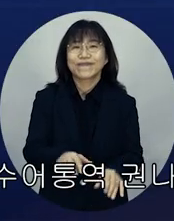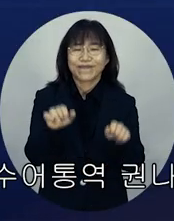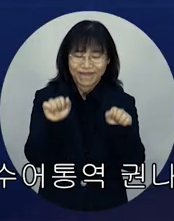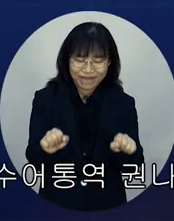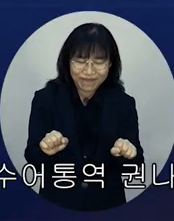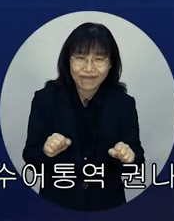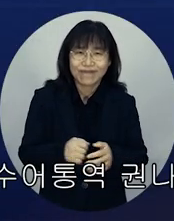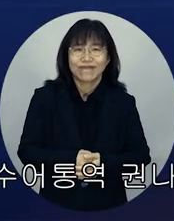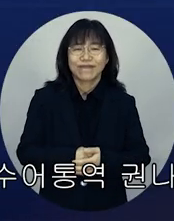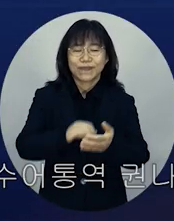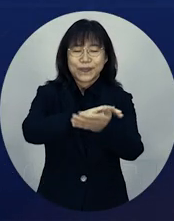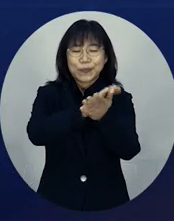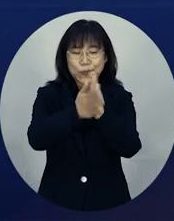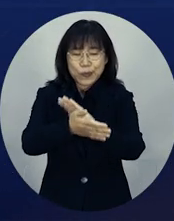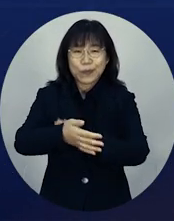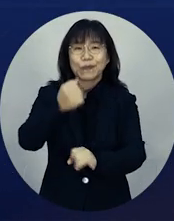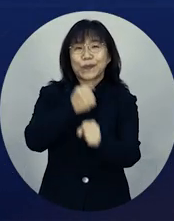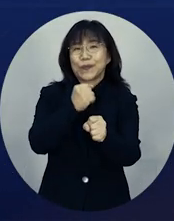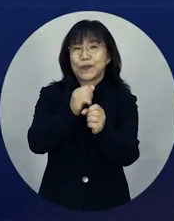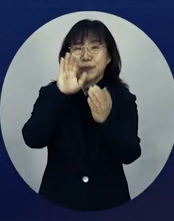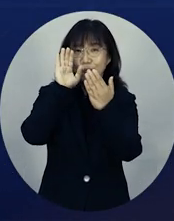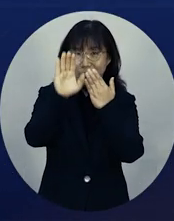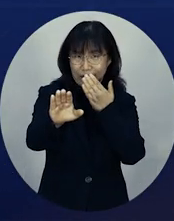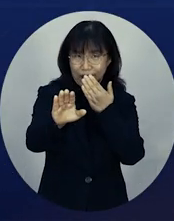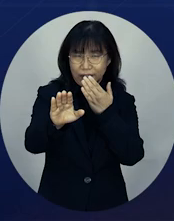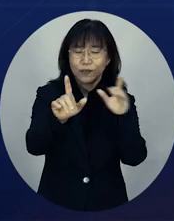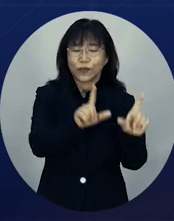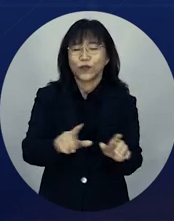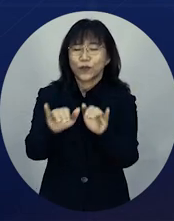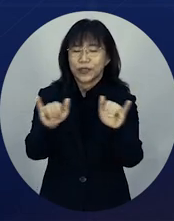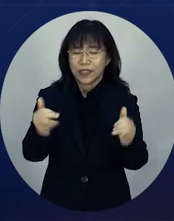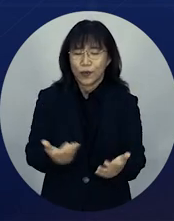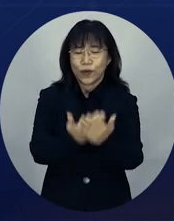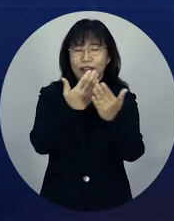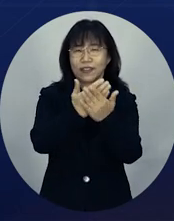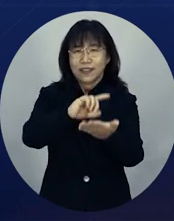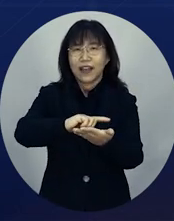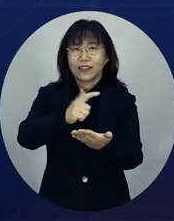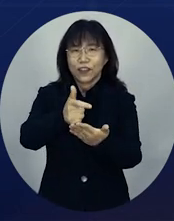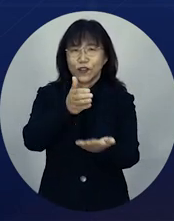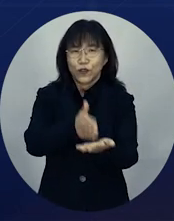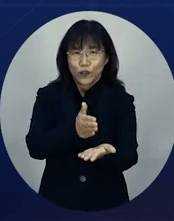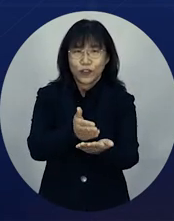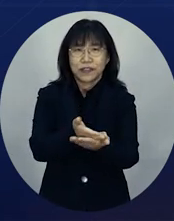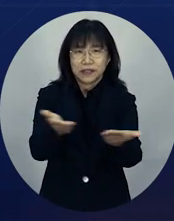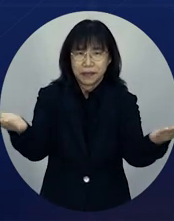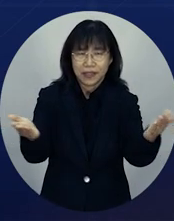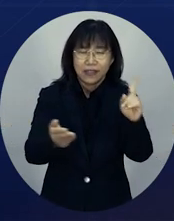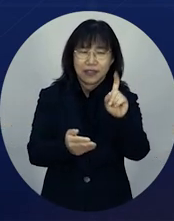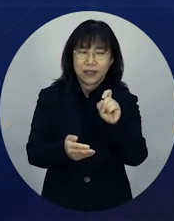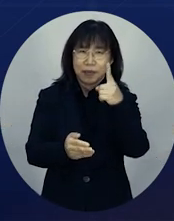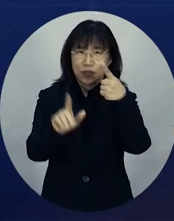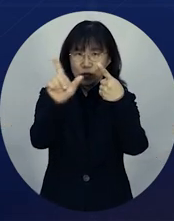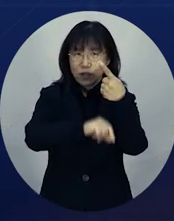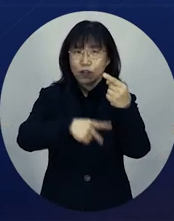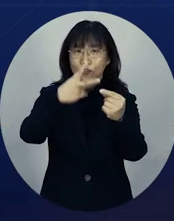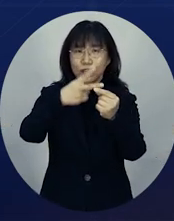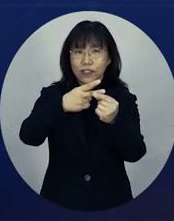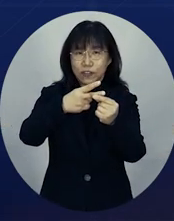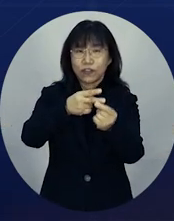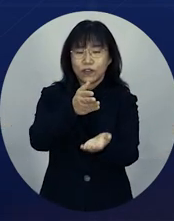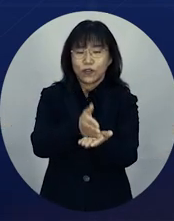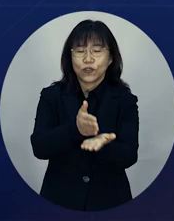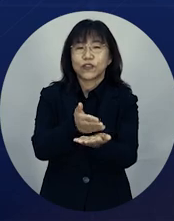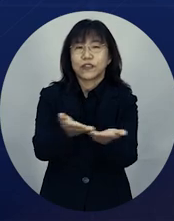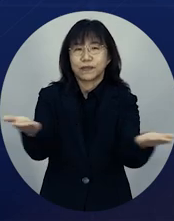구민 여러분 안녕하십니까? 변화로 만드는 미래, 구민과 도약하는 강서, 아이강서TV 김민주입니다. 11월 둘째 주